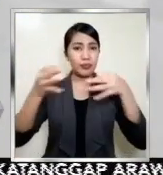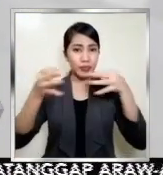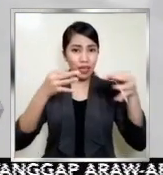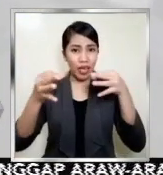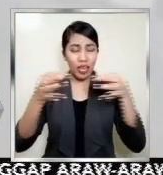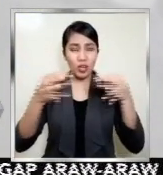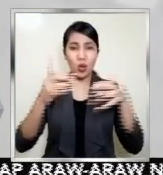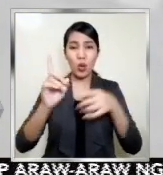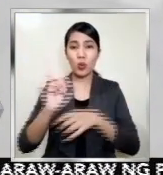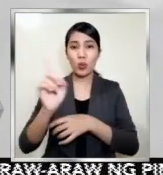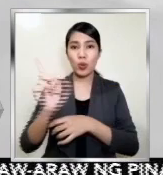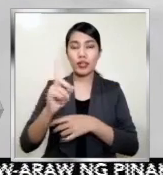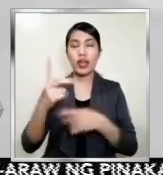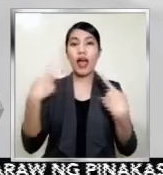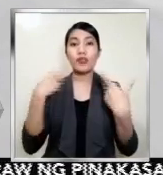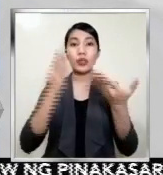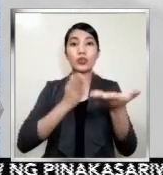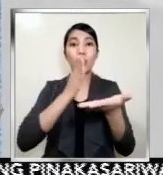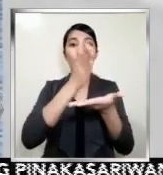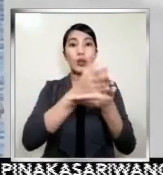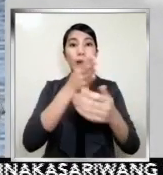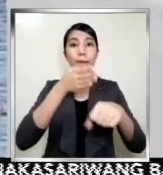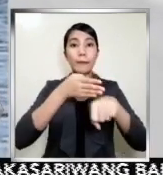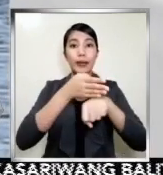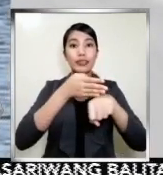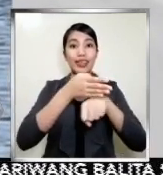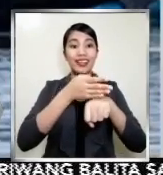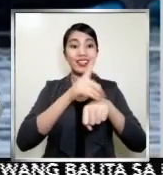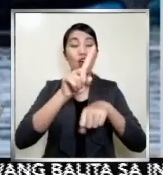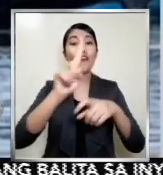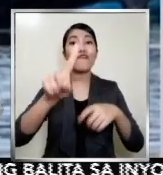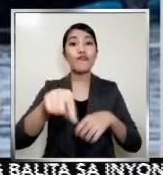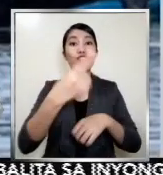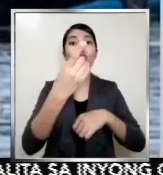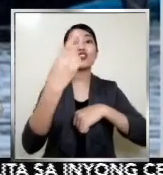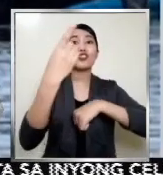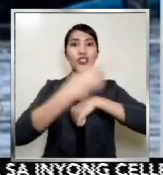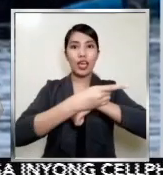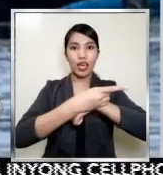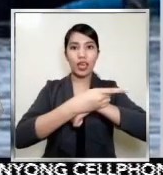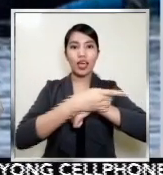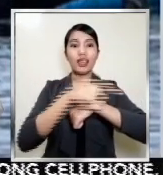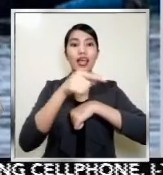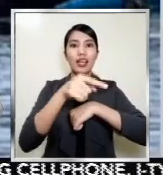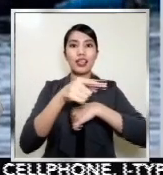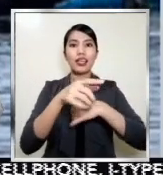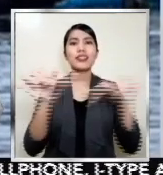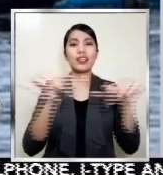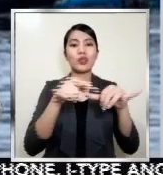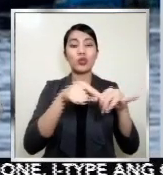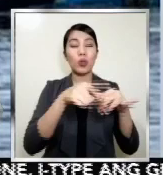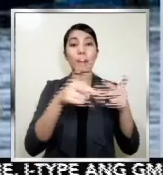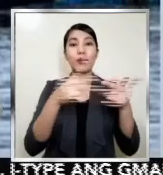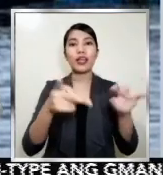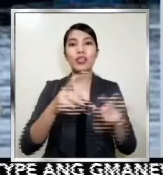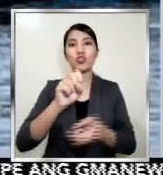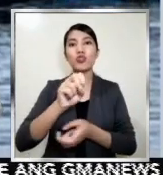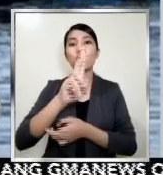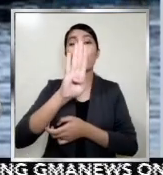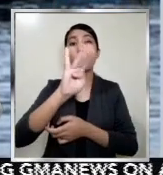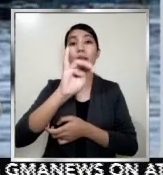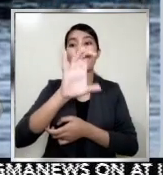na nasa unang araw ng MGCQ gaya po ng Subic. Napadaan daw siya sa resort na matagal na raw niyang